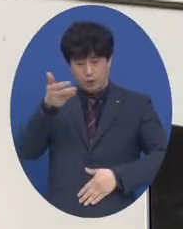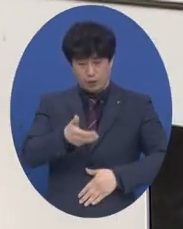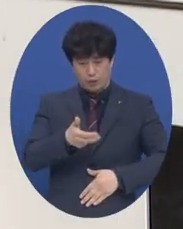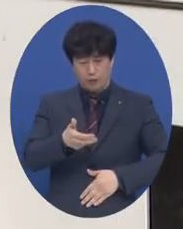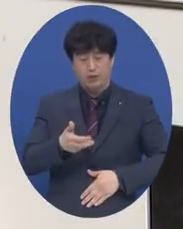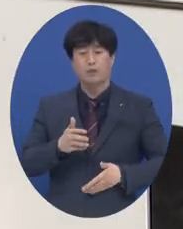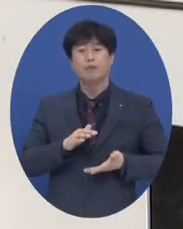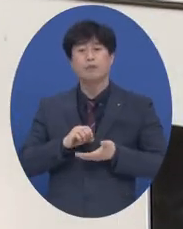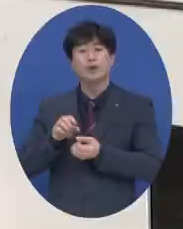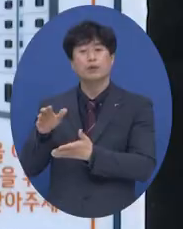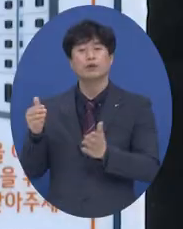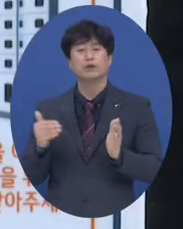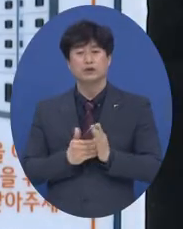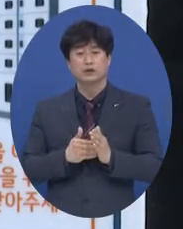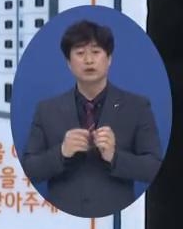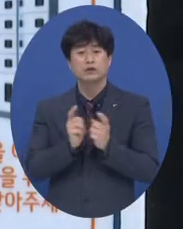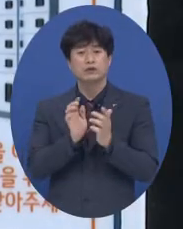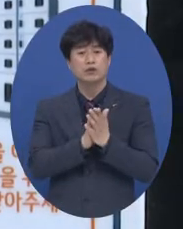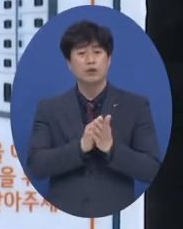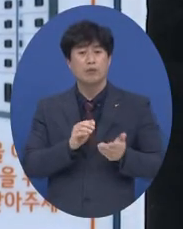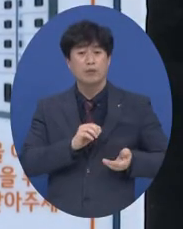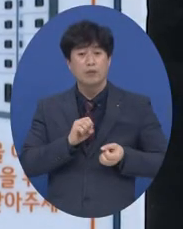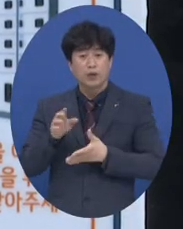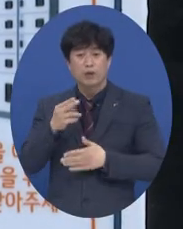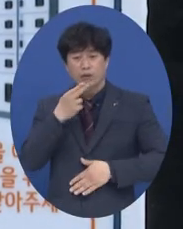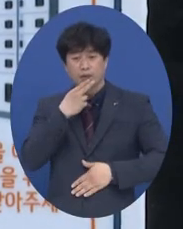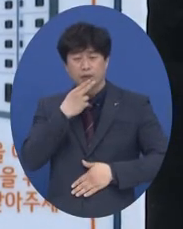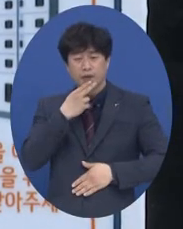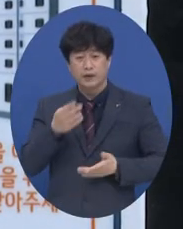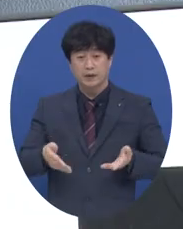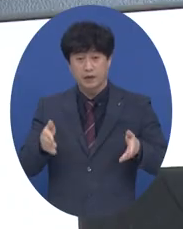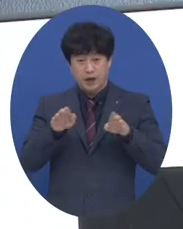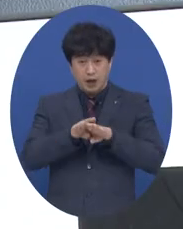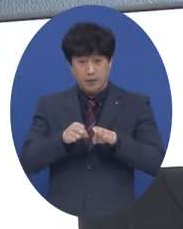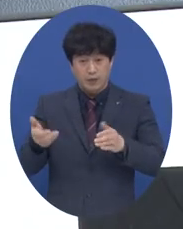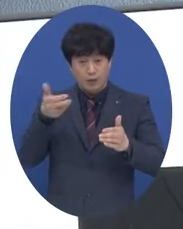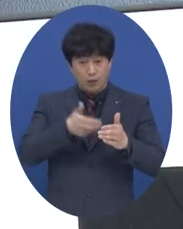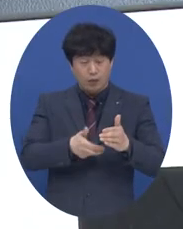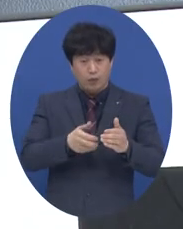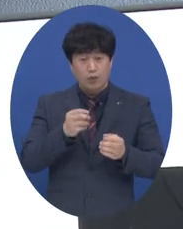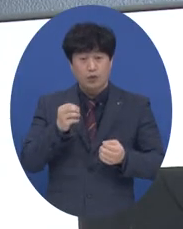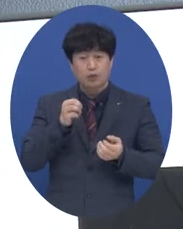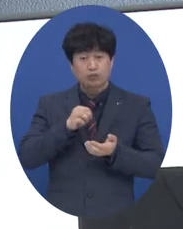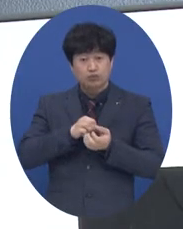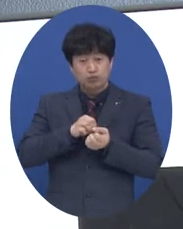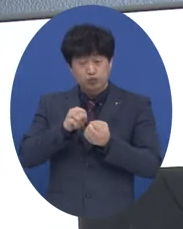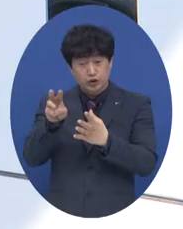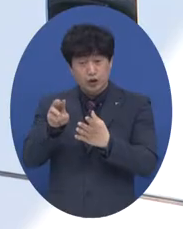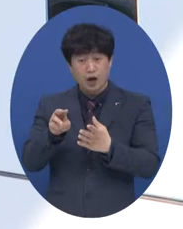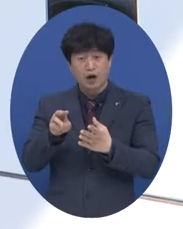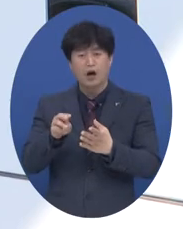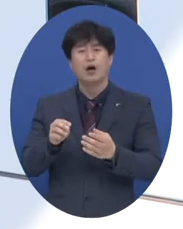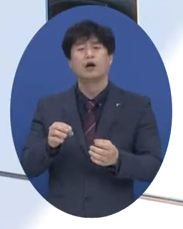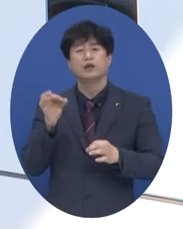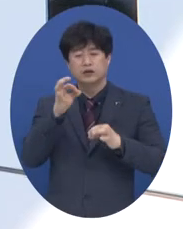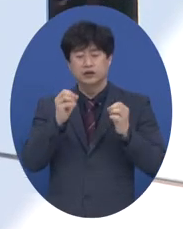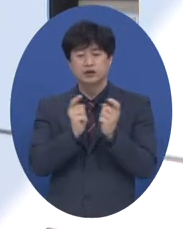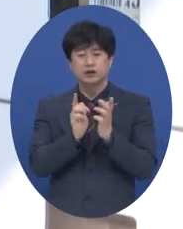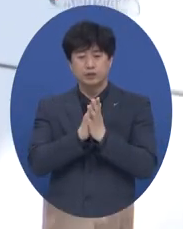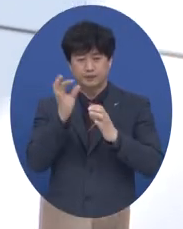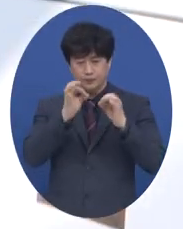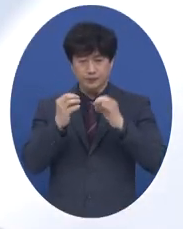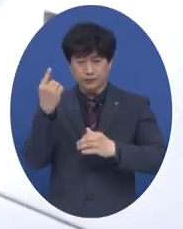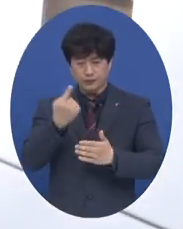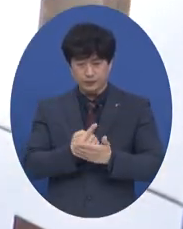찾아가 건네 주지 않아도 택배 함에 넣고 안내 문장은 보내면 받는 사람이 직접 생각하는 방식 코로나 로 직접 대면이 어려운